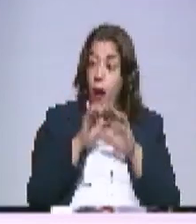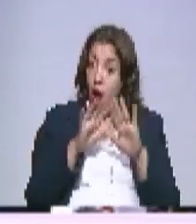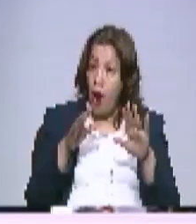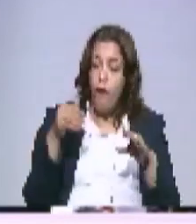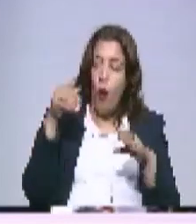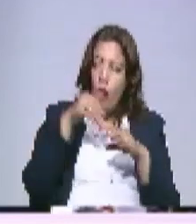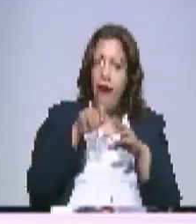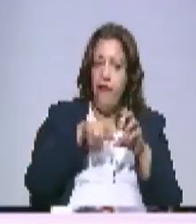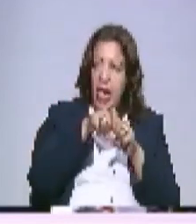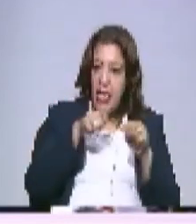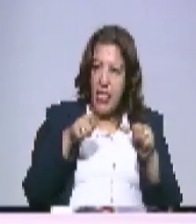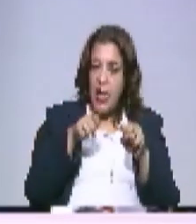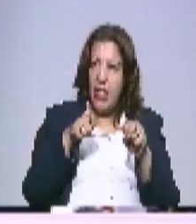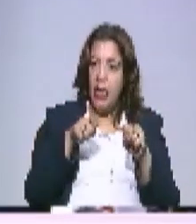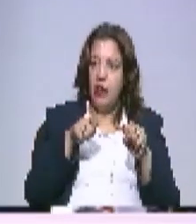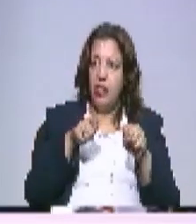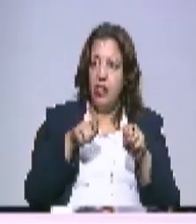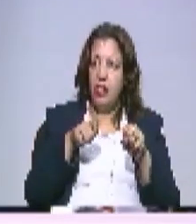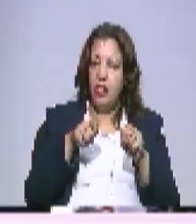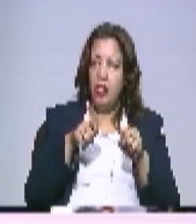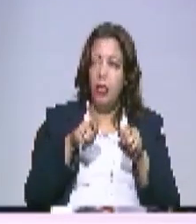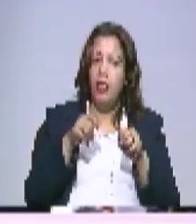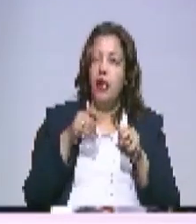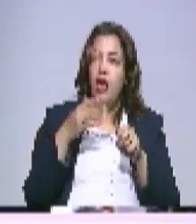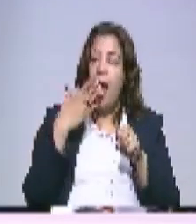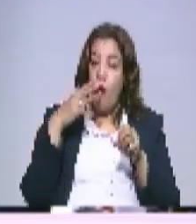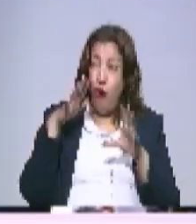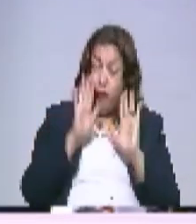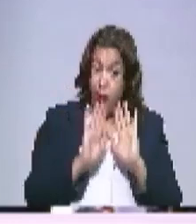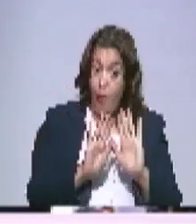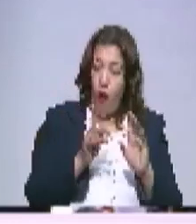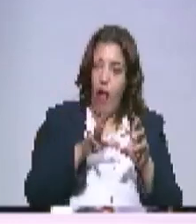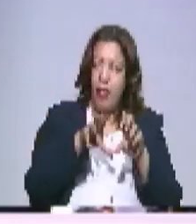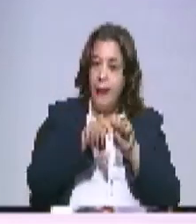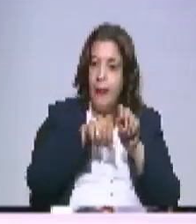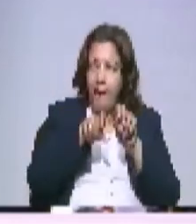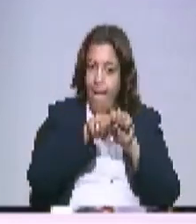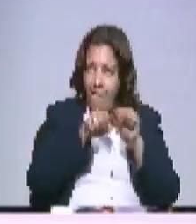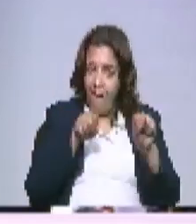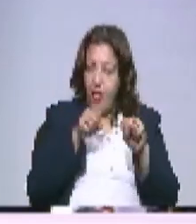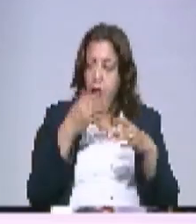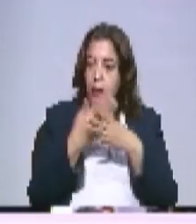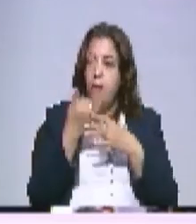في كيس برضو وتسحبي منه الهواء وتحطيها في ايه؟